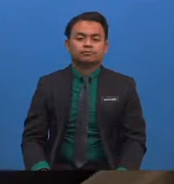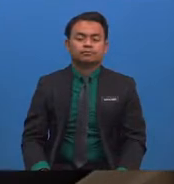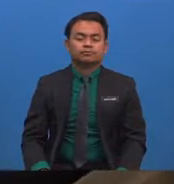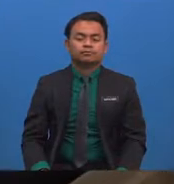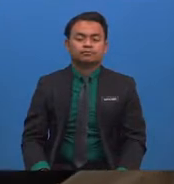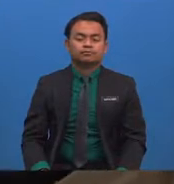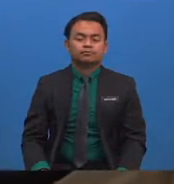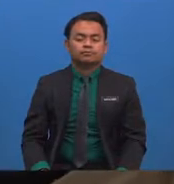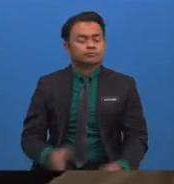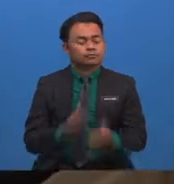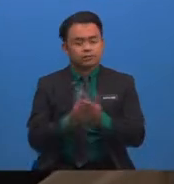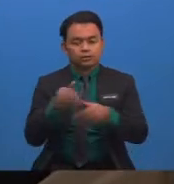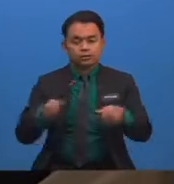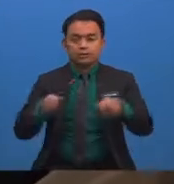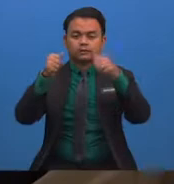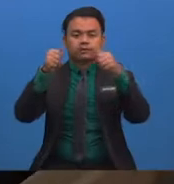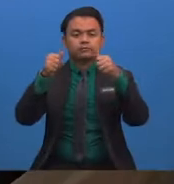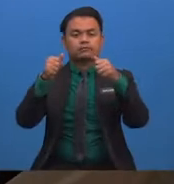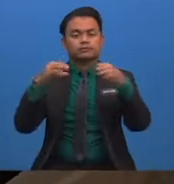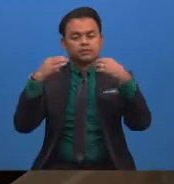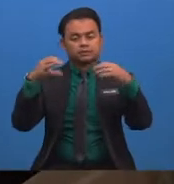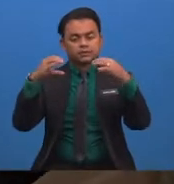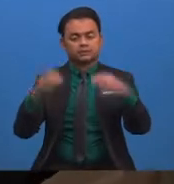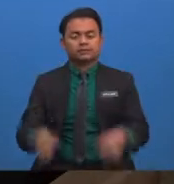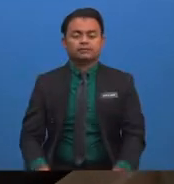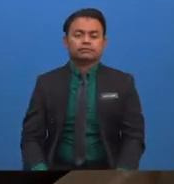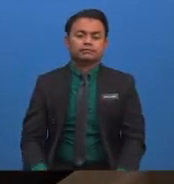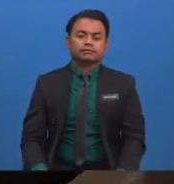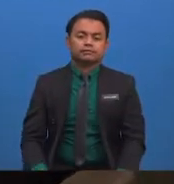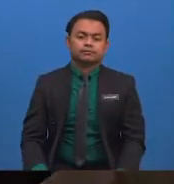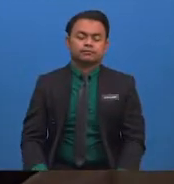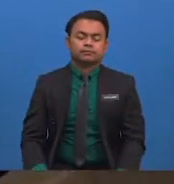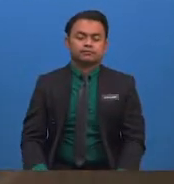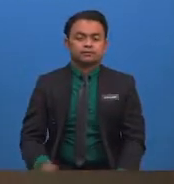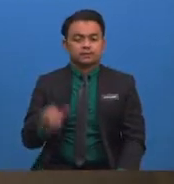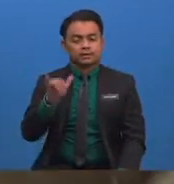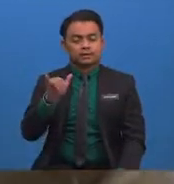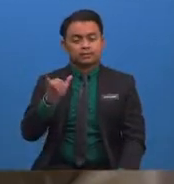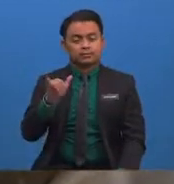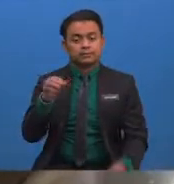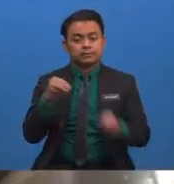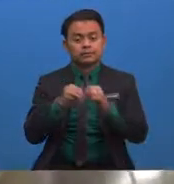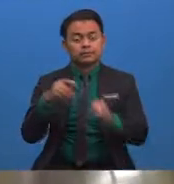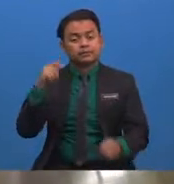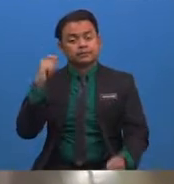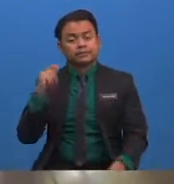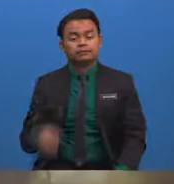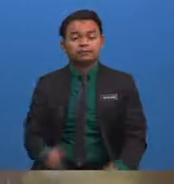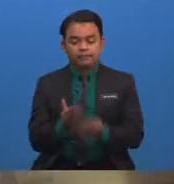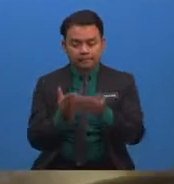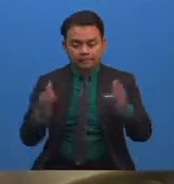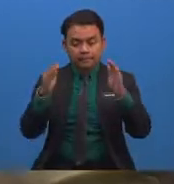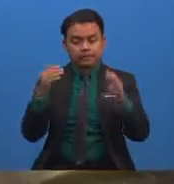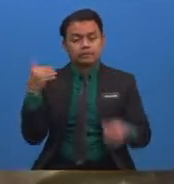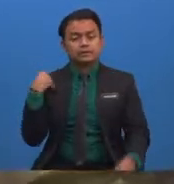Dan angkat segera. Refreshkan tauge di dalam bekas berisi ais.